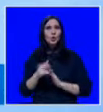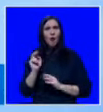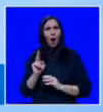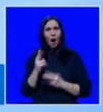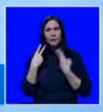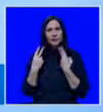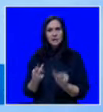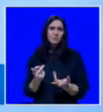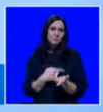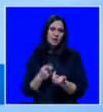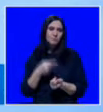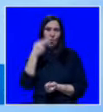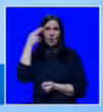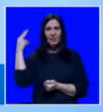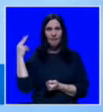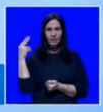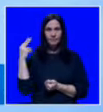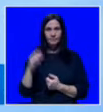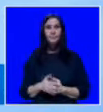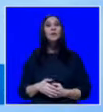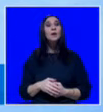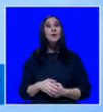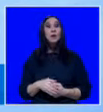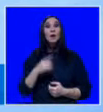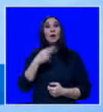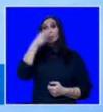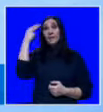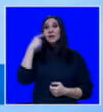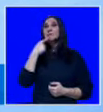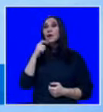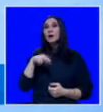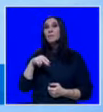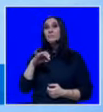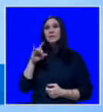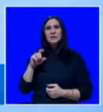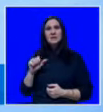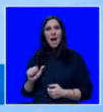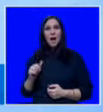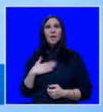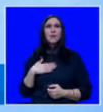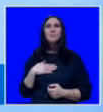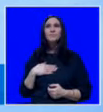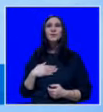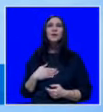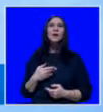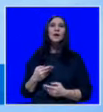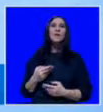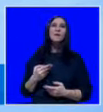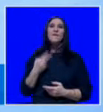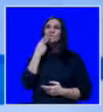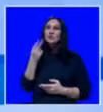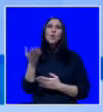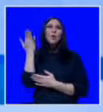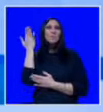да изглежда тя, безбройни теми са. Но иначе за темата за ПИЗА имам някакво дежавю. Този разговор сме го водили преди